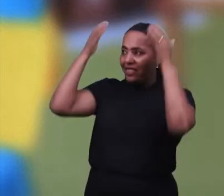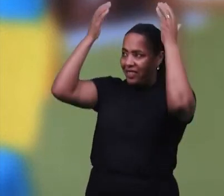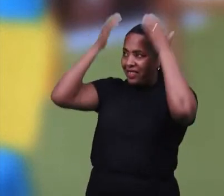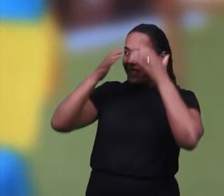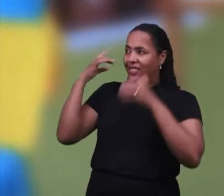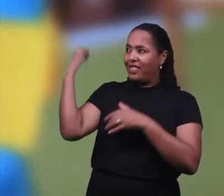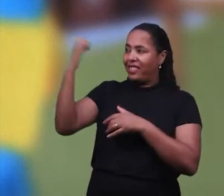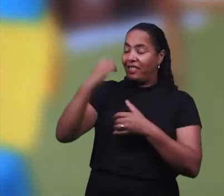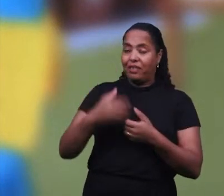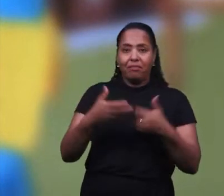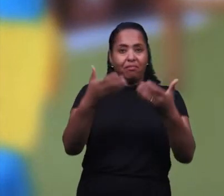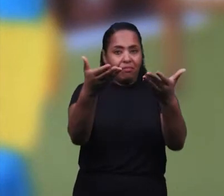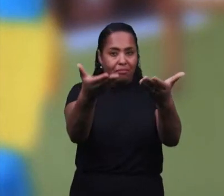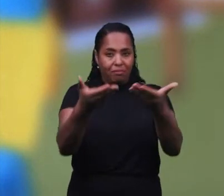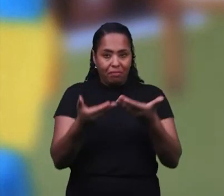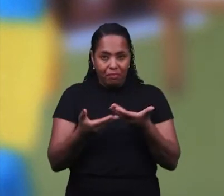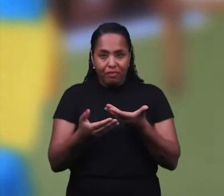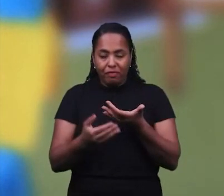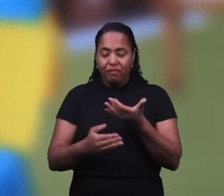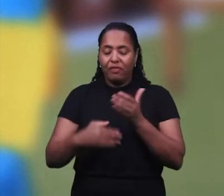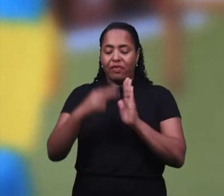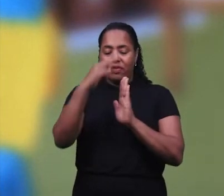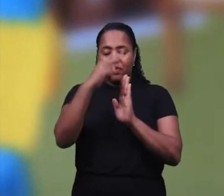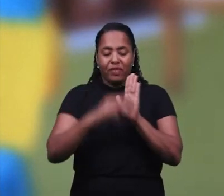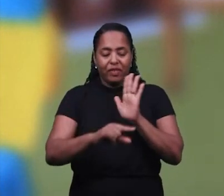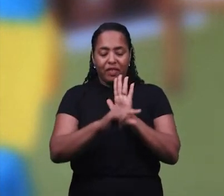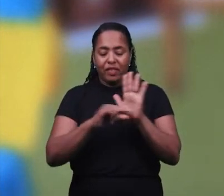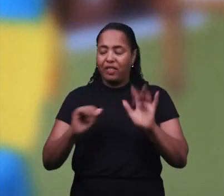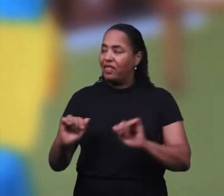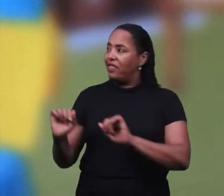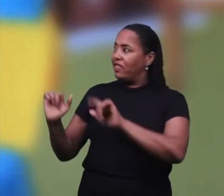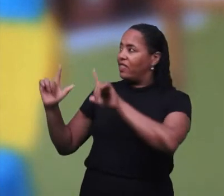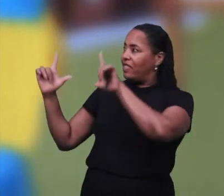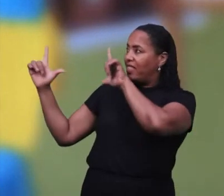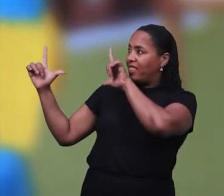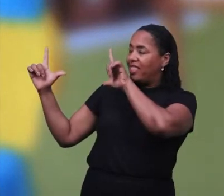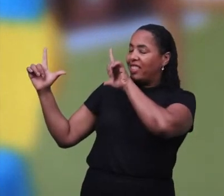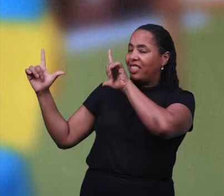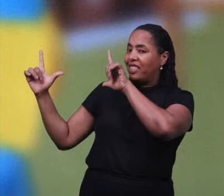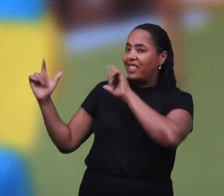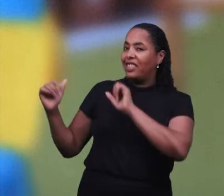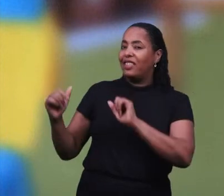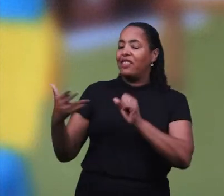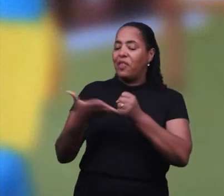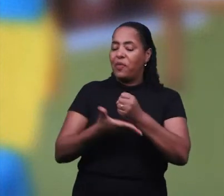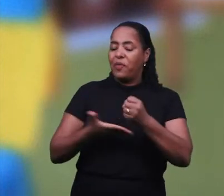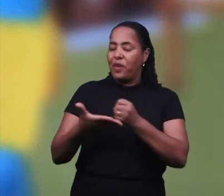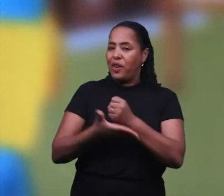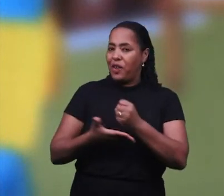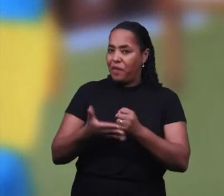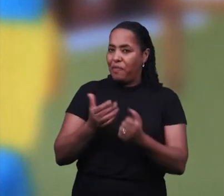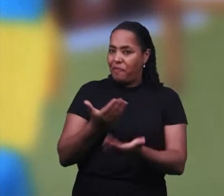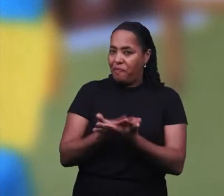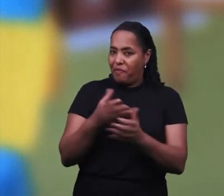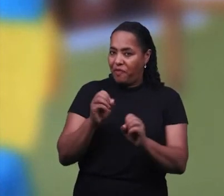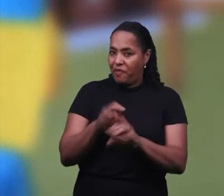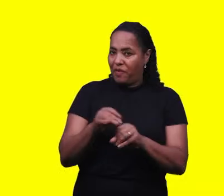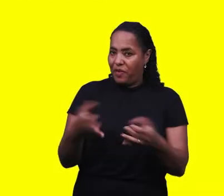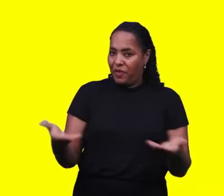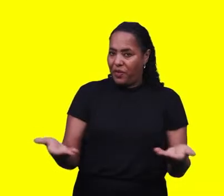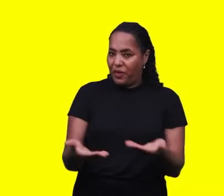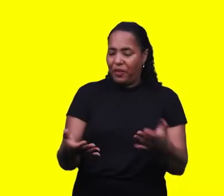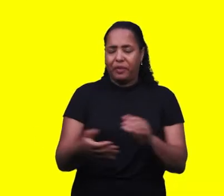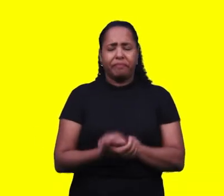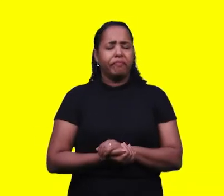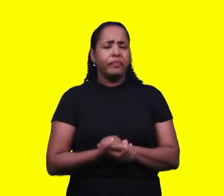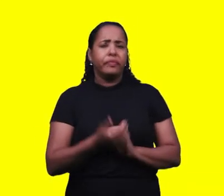de David. J'invite que tous puissent lire avec moi le verset qui est projeté dans le diapositive parce qu'il servira de base